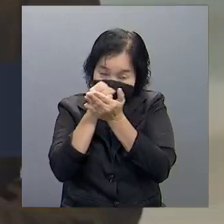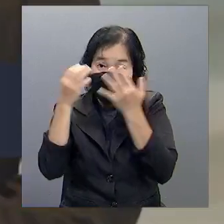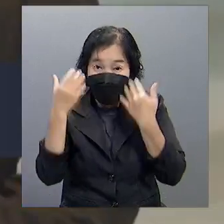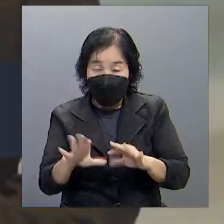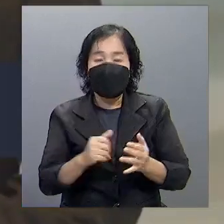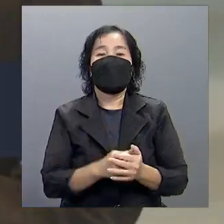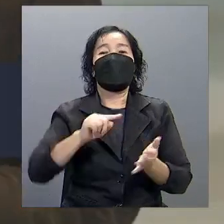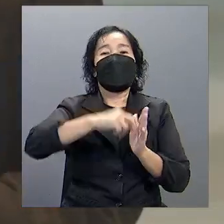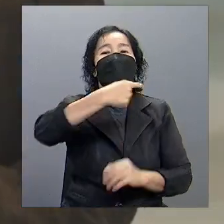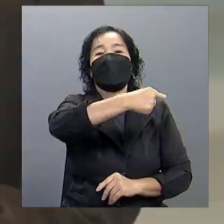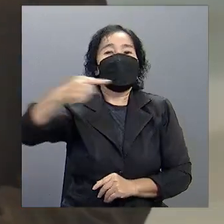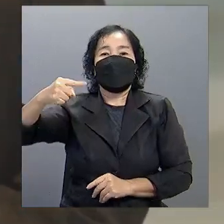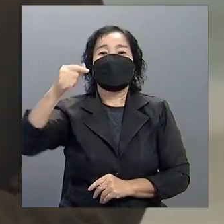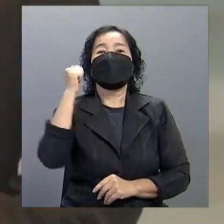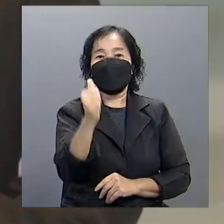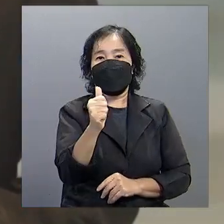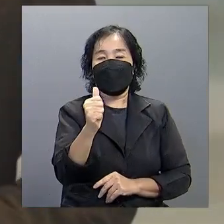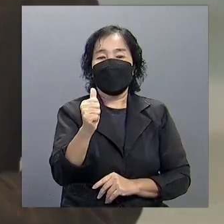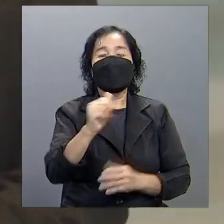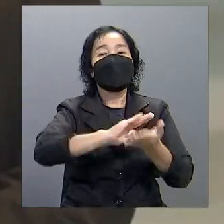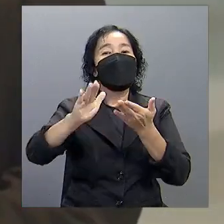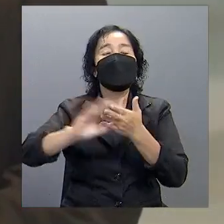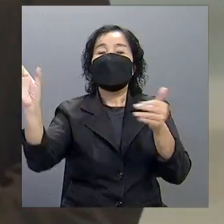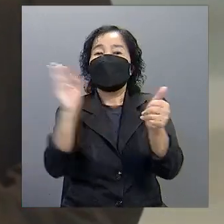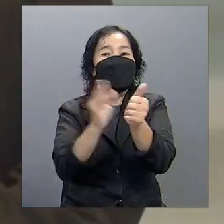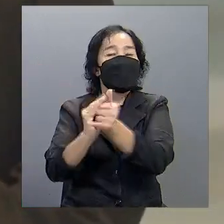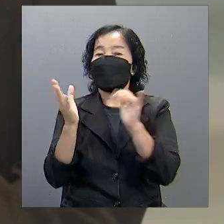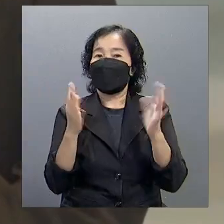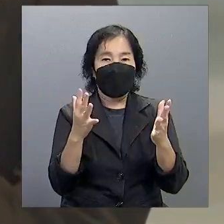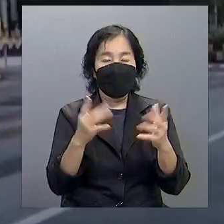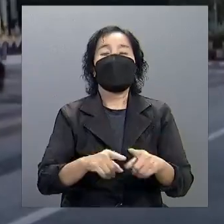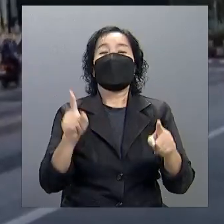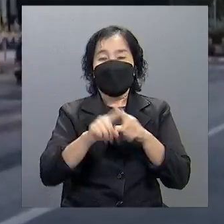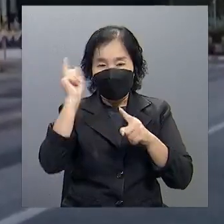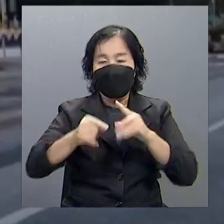ดนะครับเราก็ติดตามครบจนครบ21วันเหมือนกับผู้สัมผัสติดเชื้อ ครับ